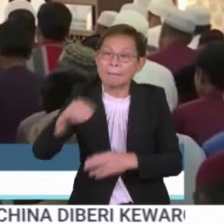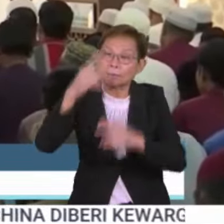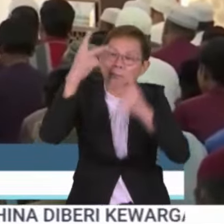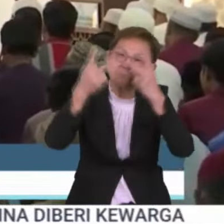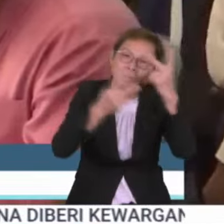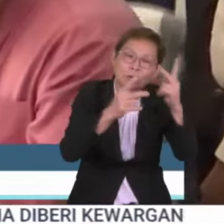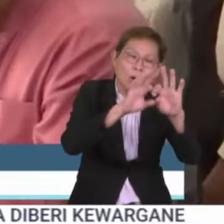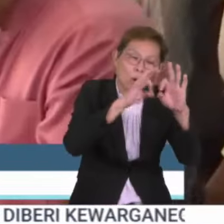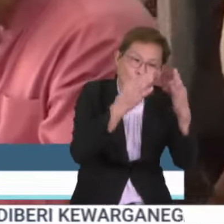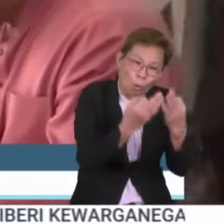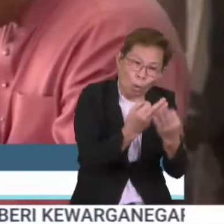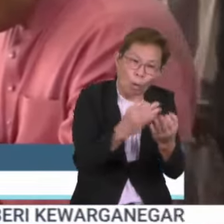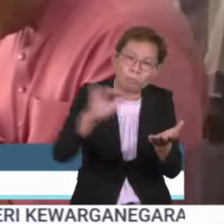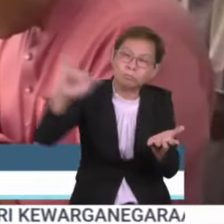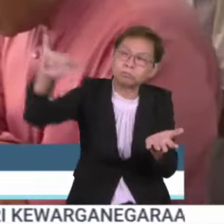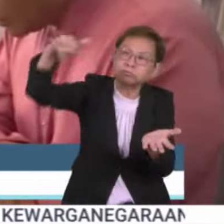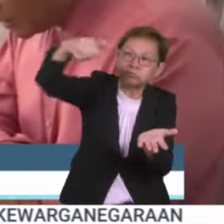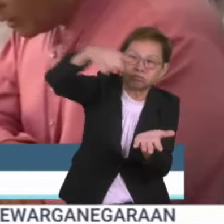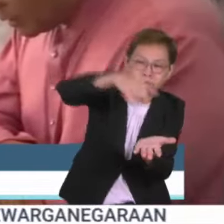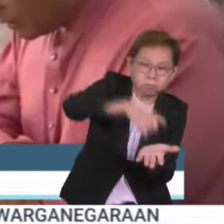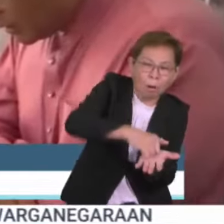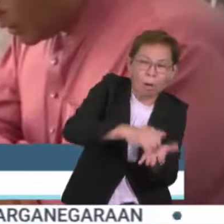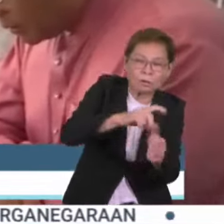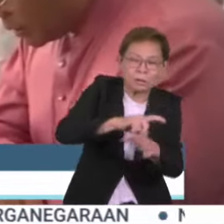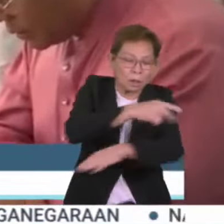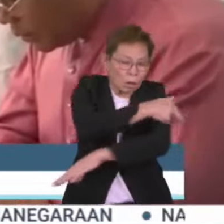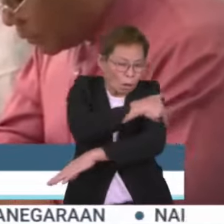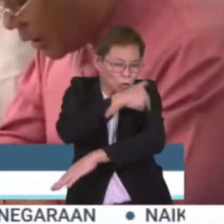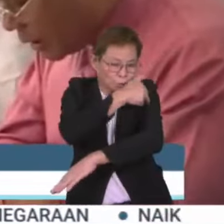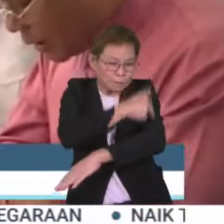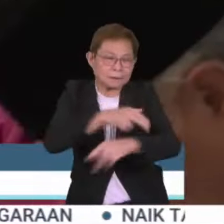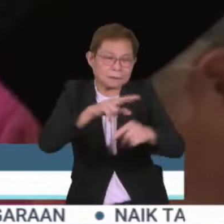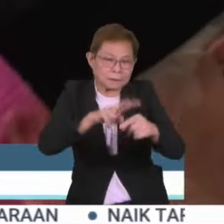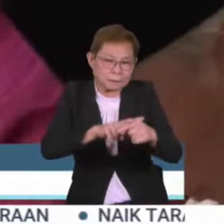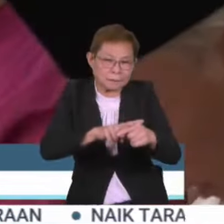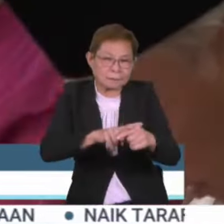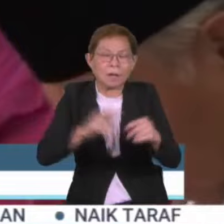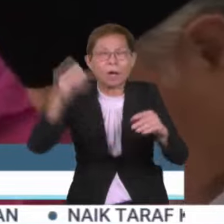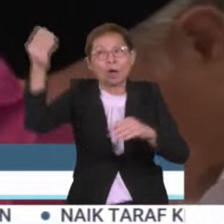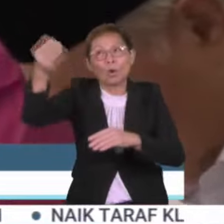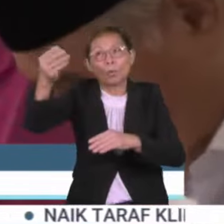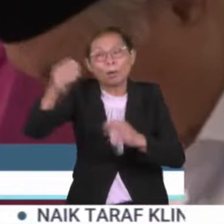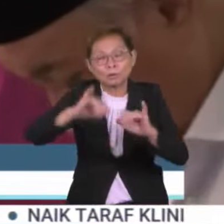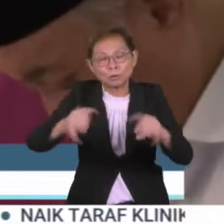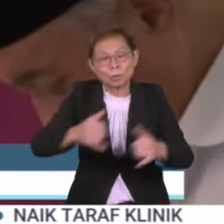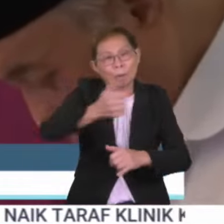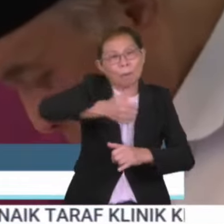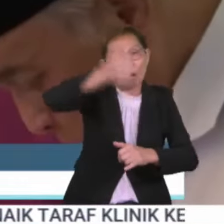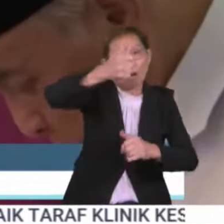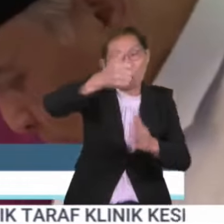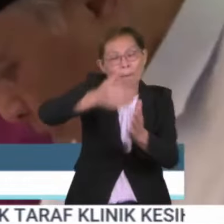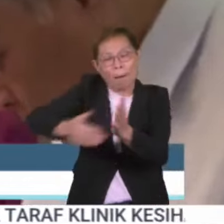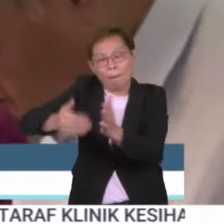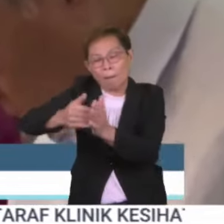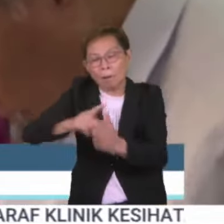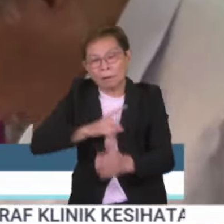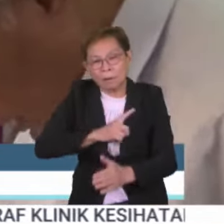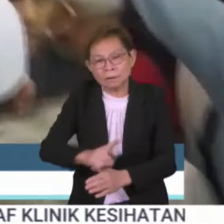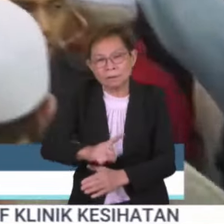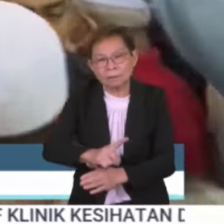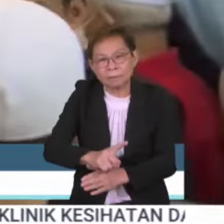tragedi kapal terbang Terhempas Di Hospital Rohimah keutamaan persaudaraan Islam